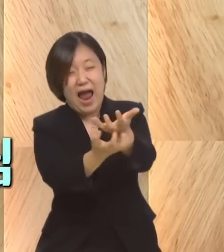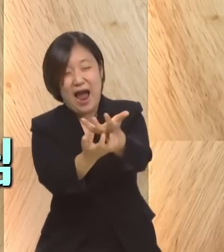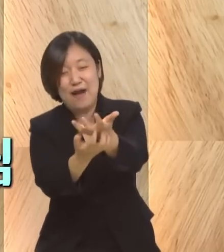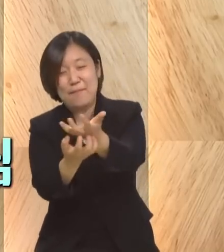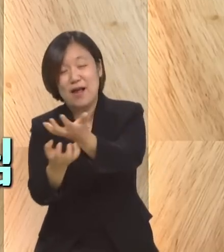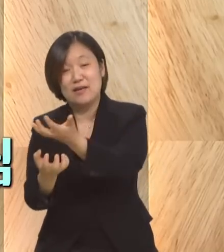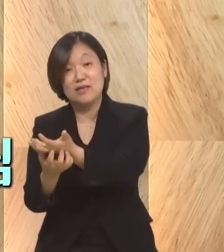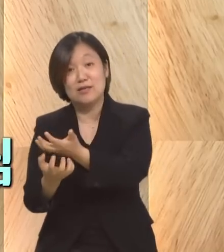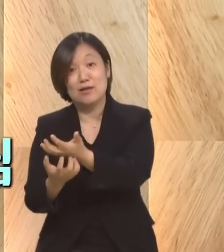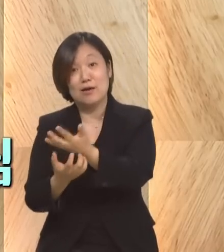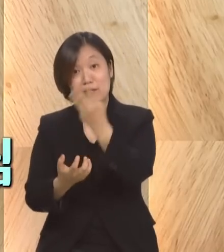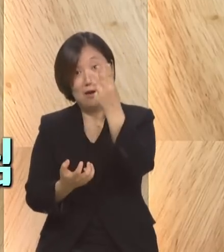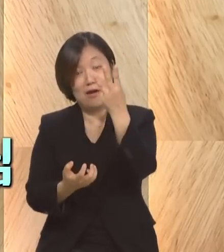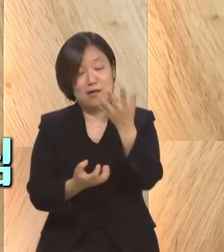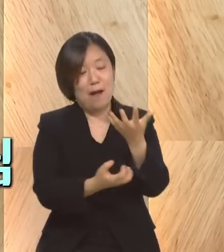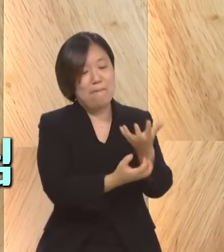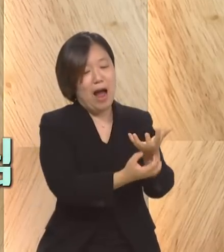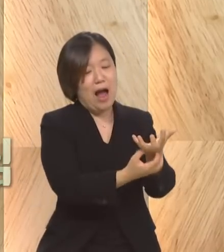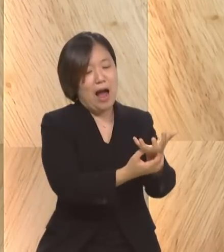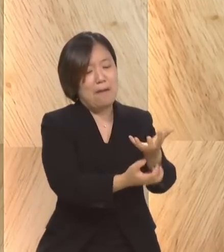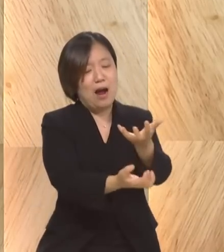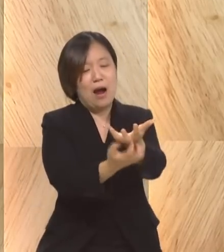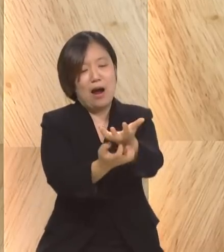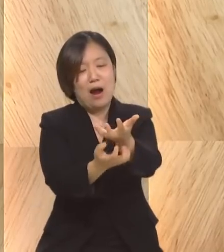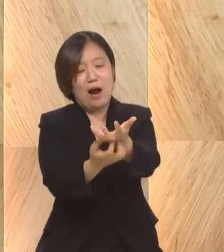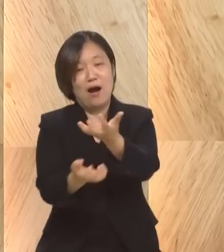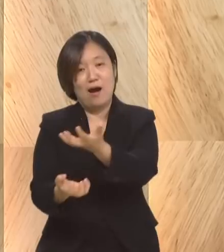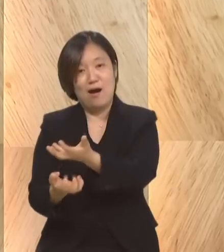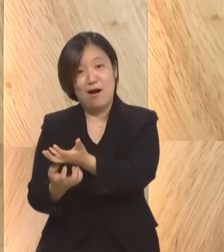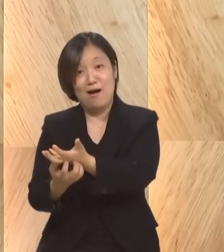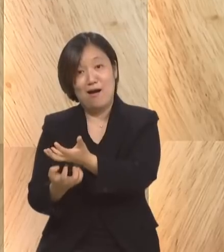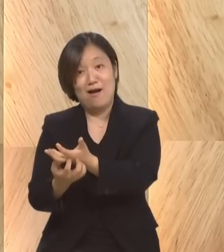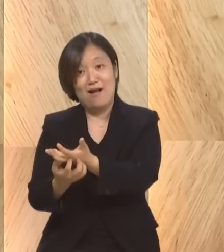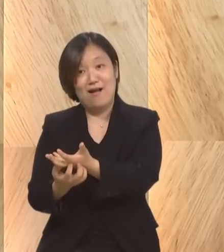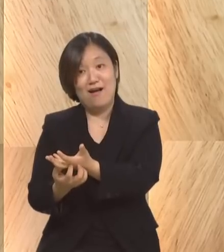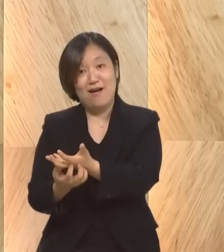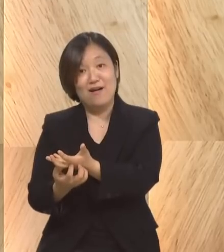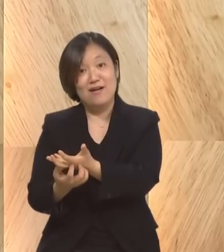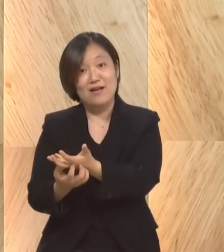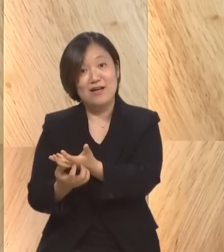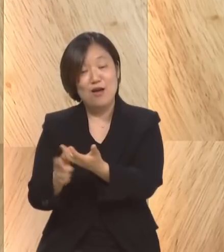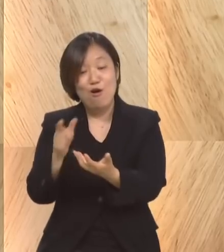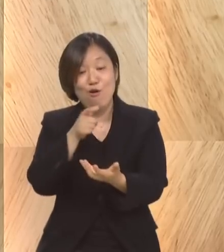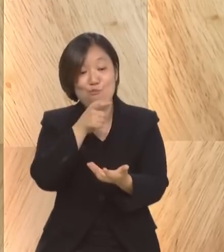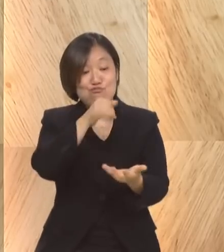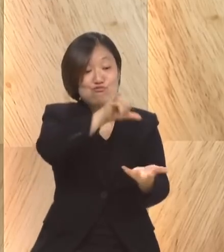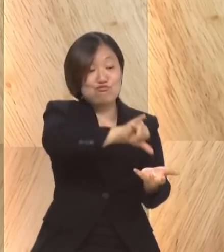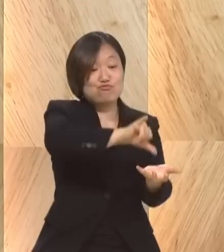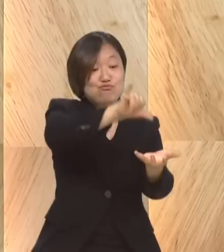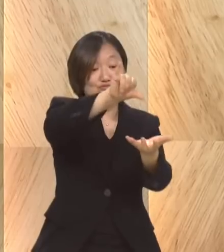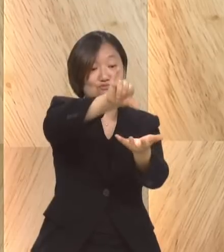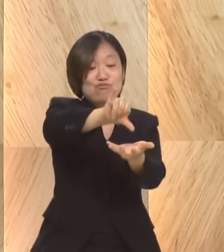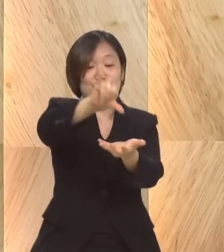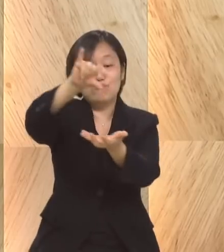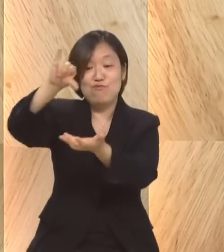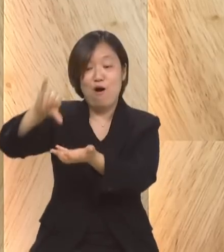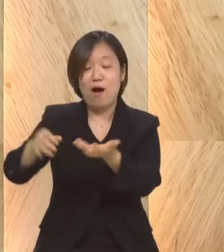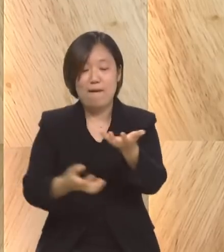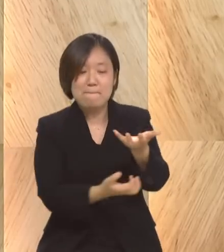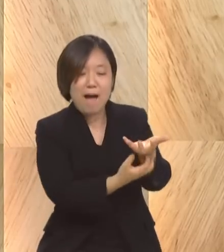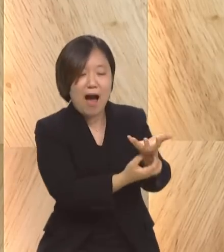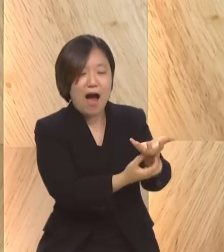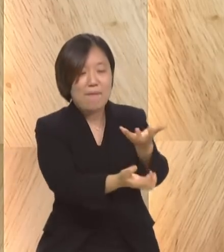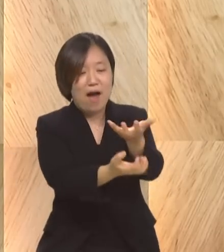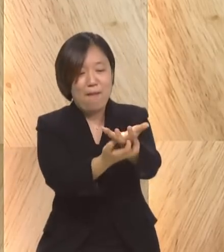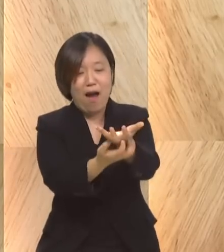국수를 끓여 드시려고 했는지 냄비 동그란 냄비 3개에다 물을 넣고 팔팔 이제 끓으면서